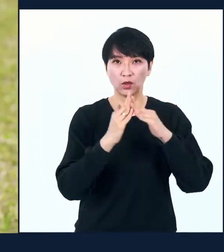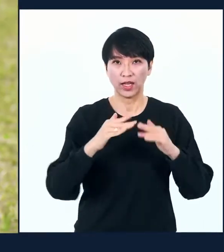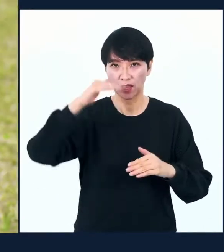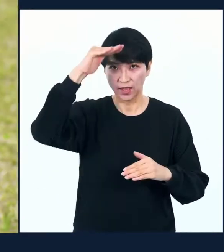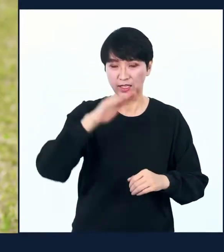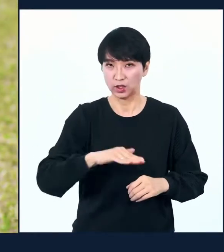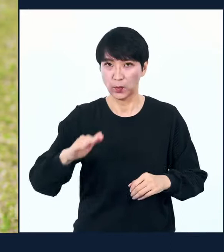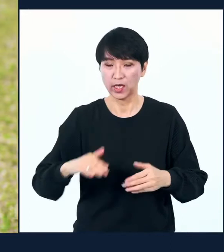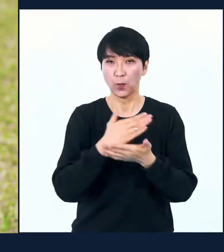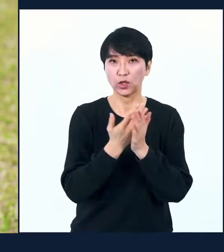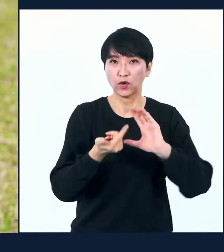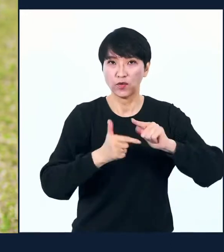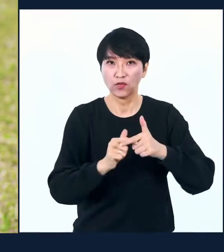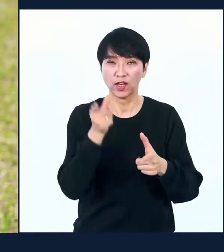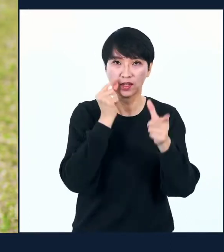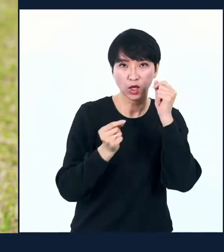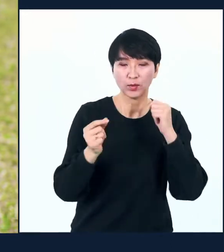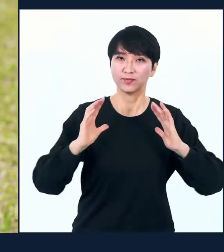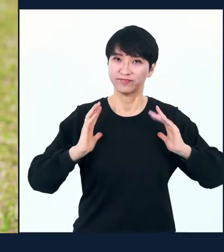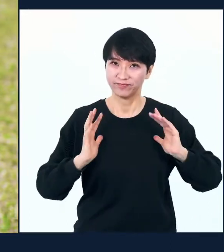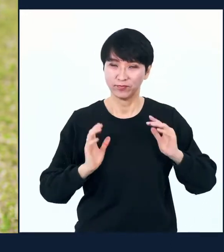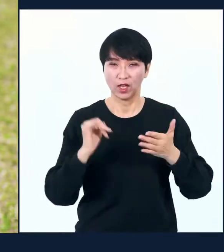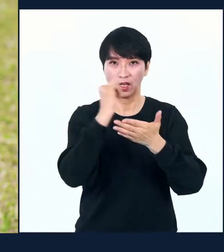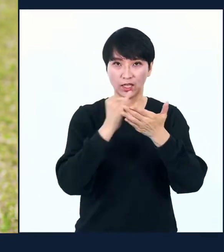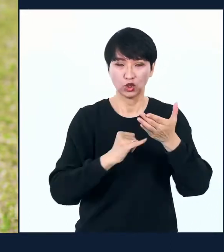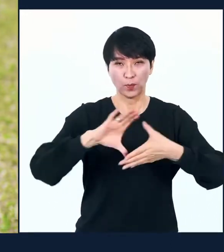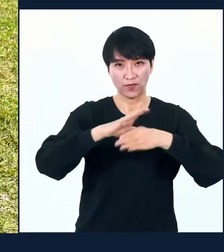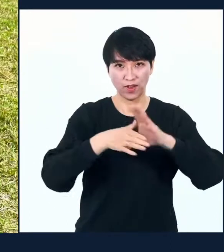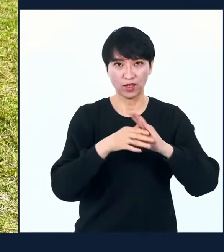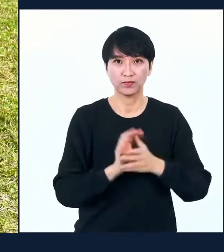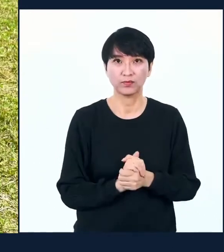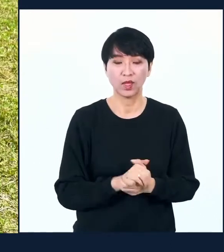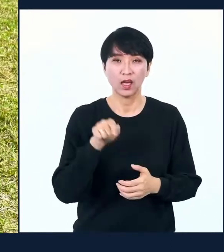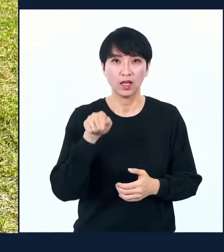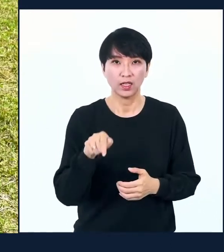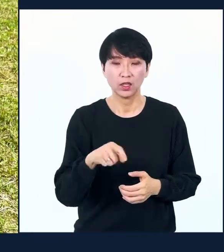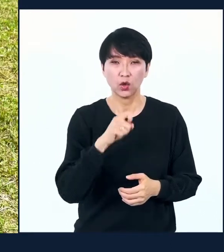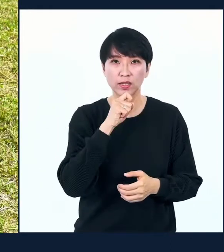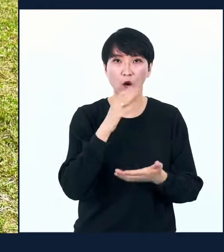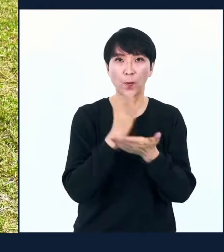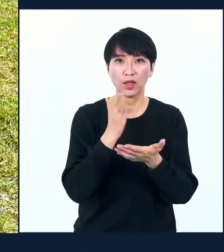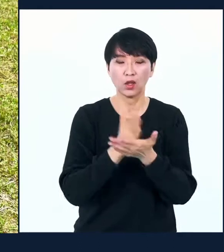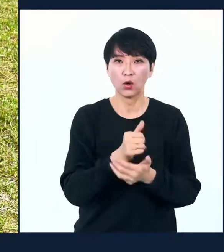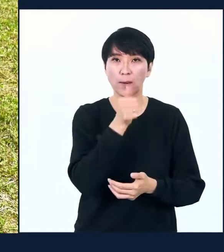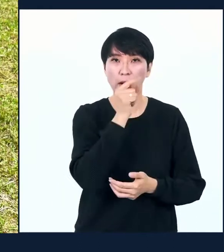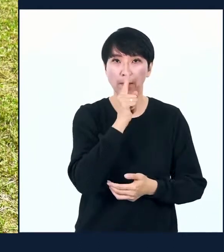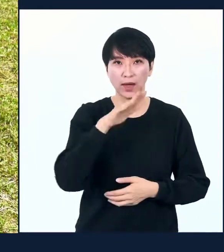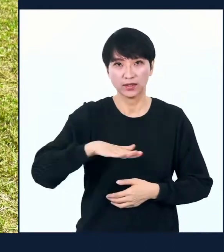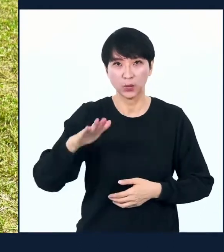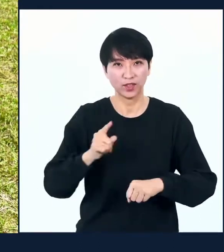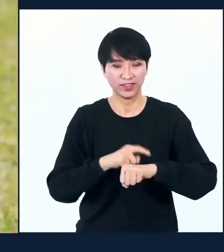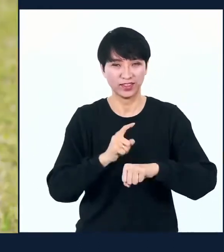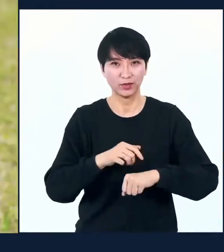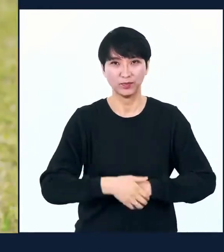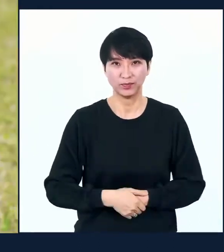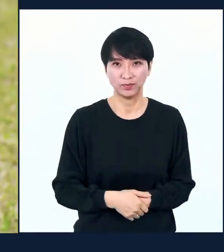細以不同的方式體驗和享受藝術文化，在這裡呢將有不一樣的親子時